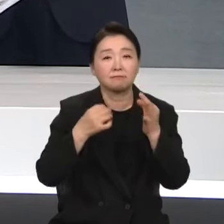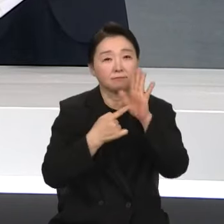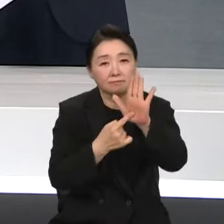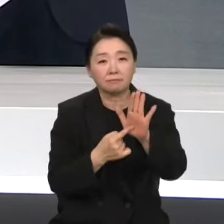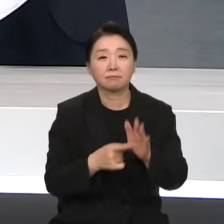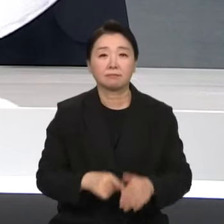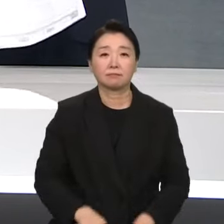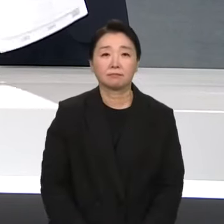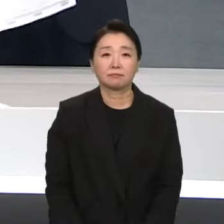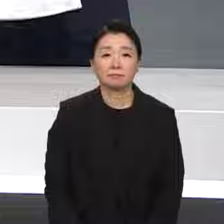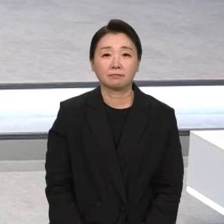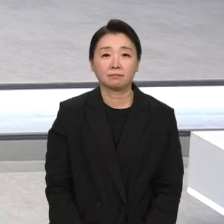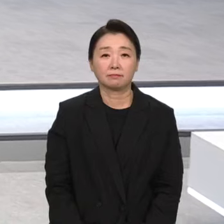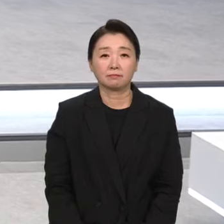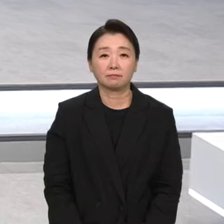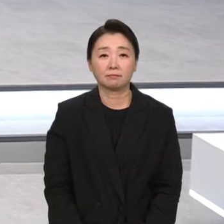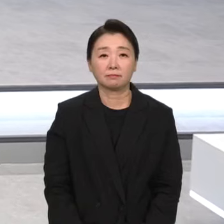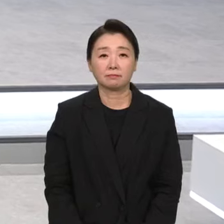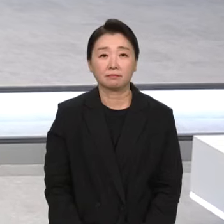기자입니다.